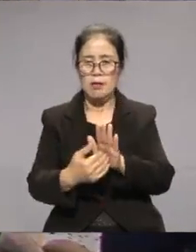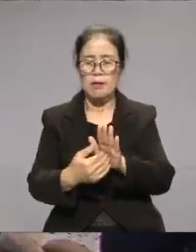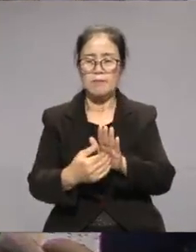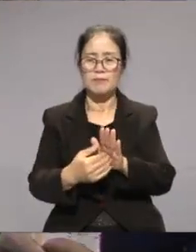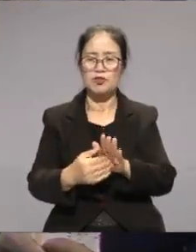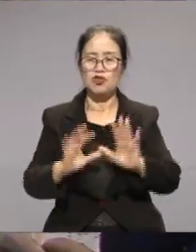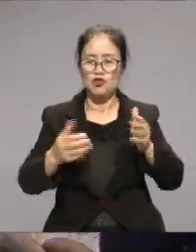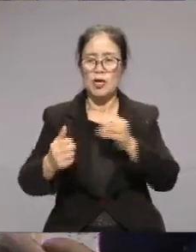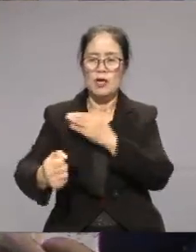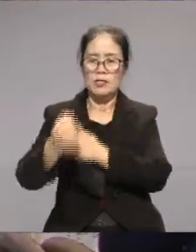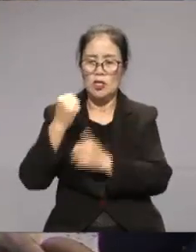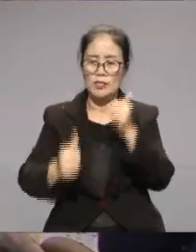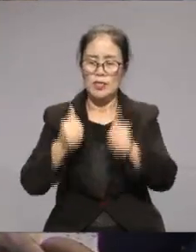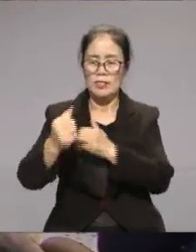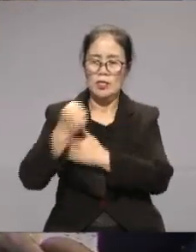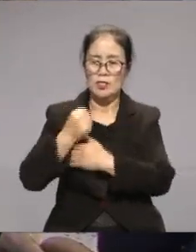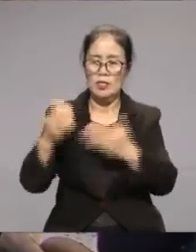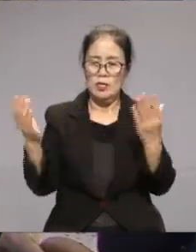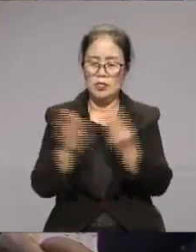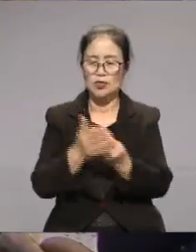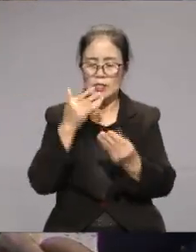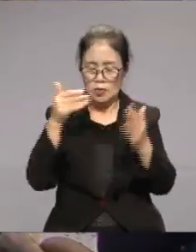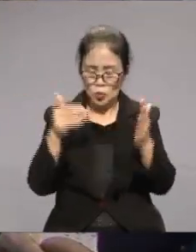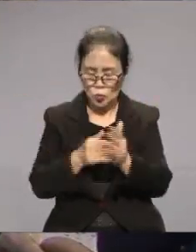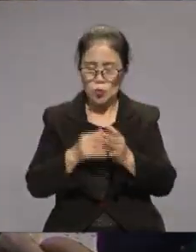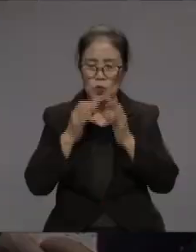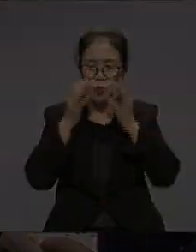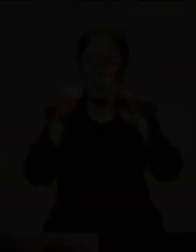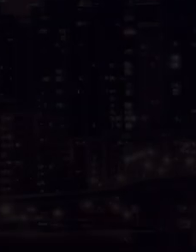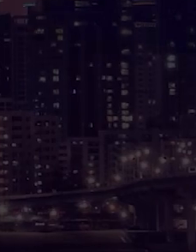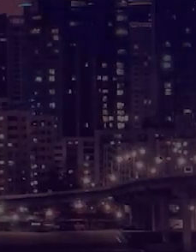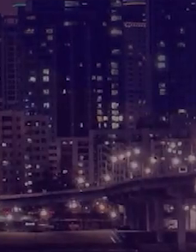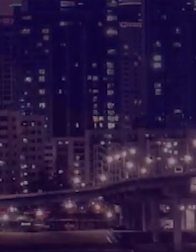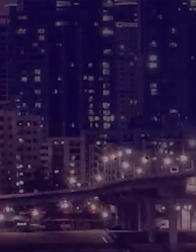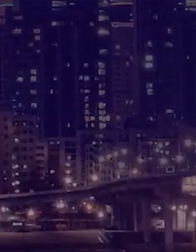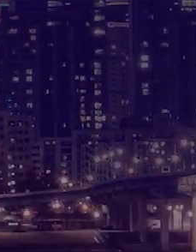국가 경쟁력을 갖출 수 있도록 노력하겠다고 밝혔습니다